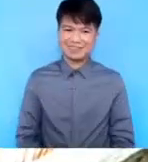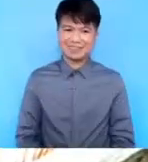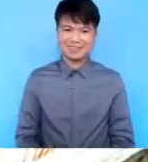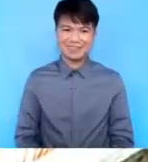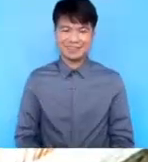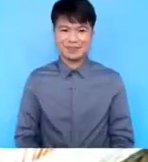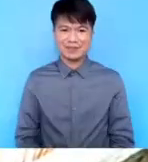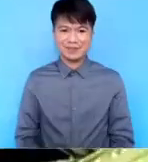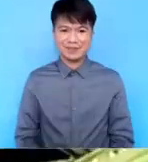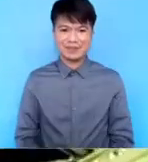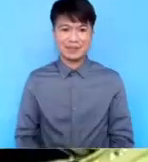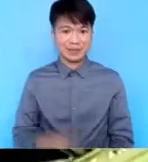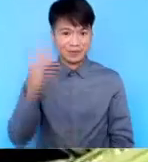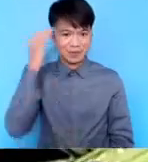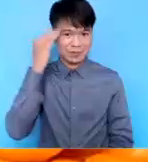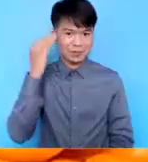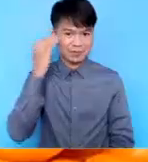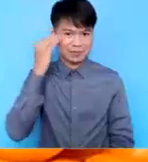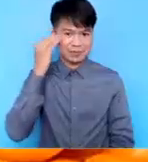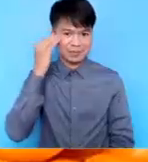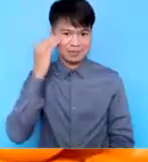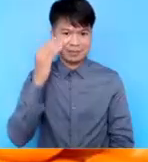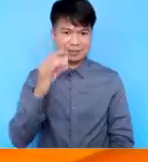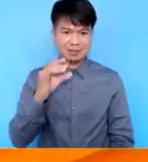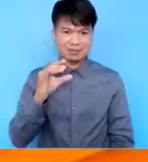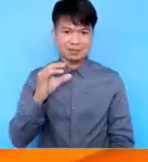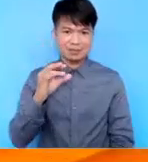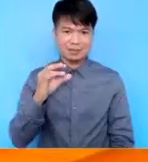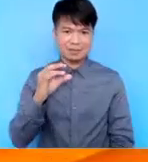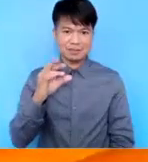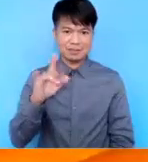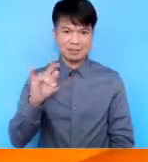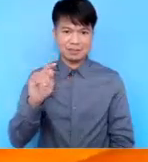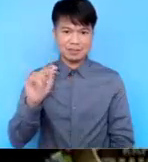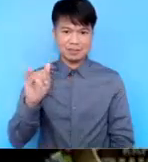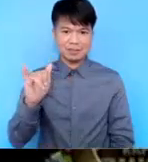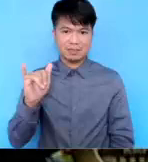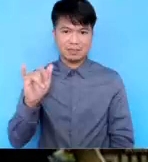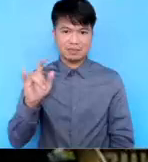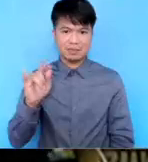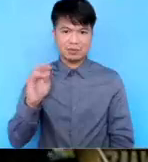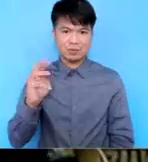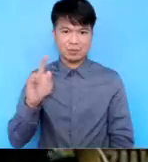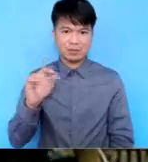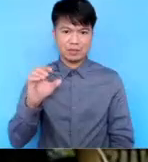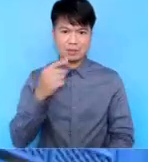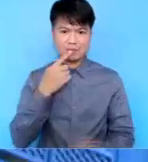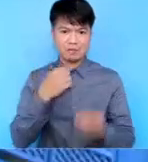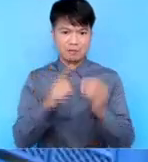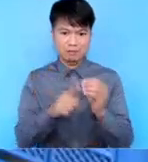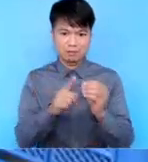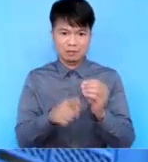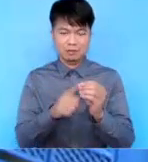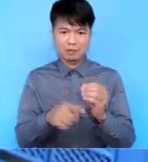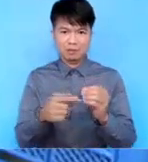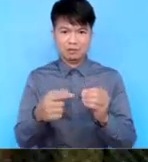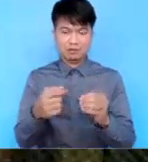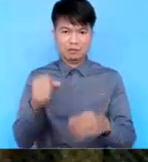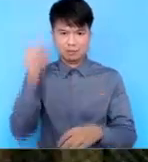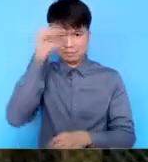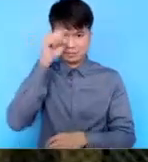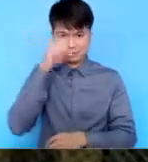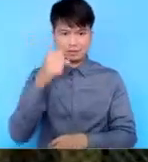ang Korean variety ng cherry tomatoes na itinanim sa isang smart greenhouse ng Agriculture